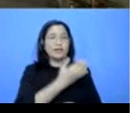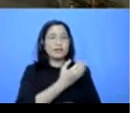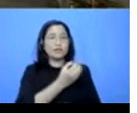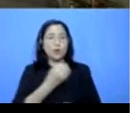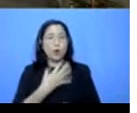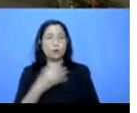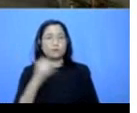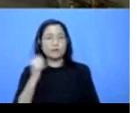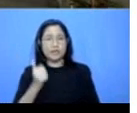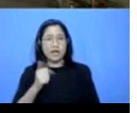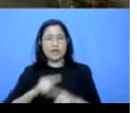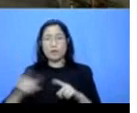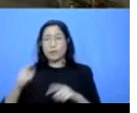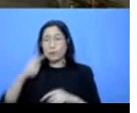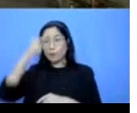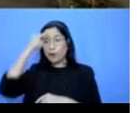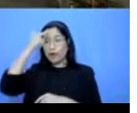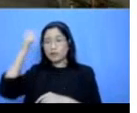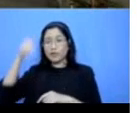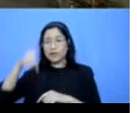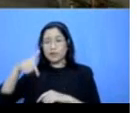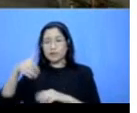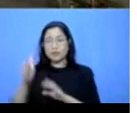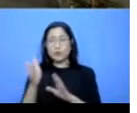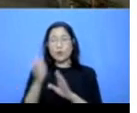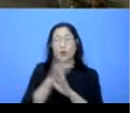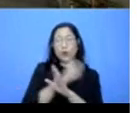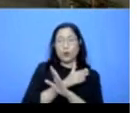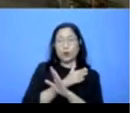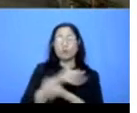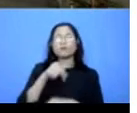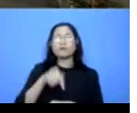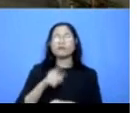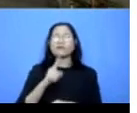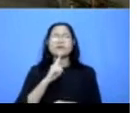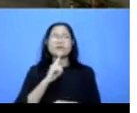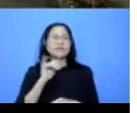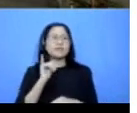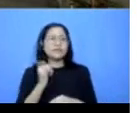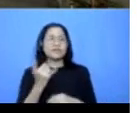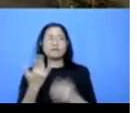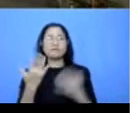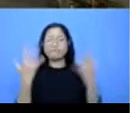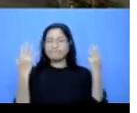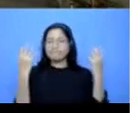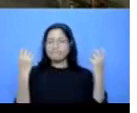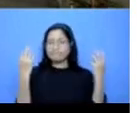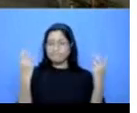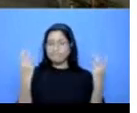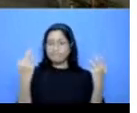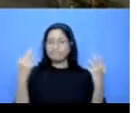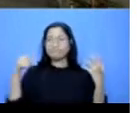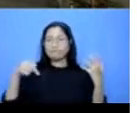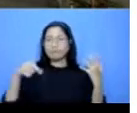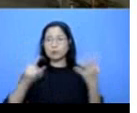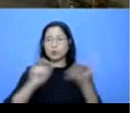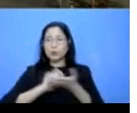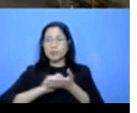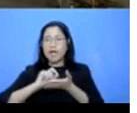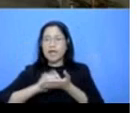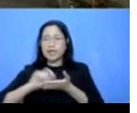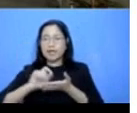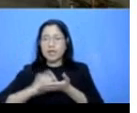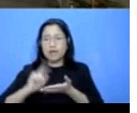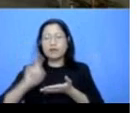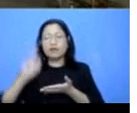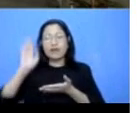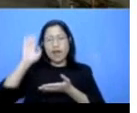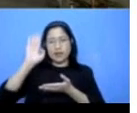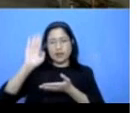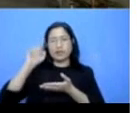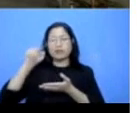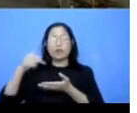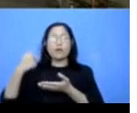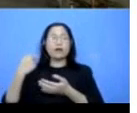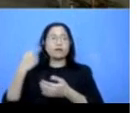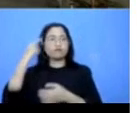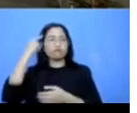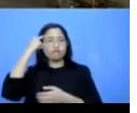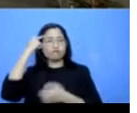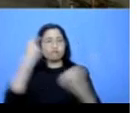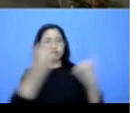belajar, sepertinya nih jari-jari tangan kita yang akan kita gunakan untuk mencatat, dan kemudian kemampuan kognitif